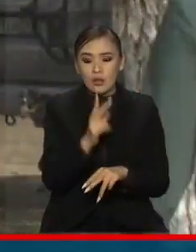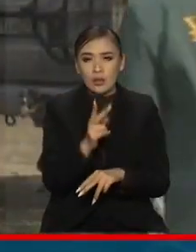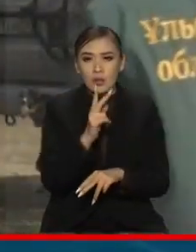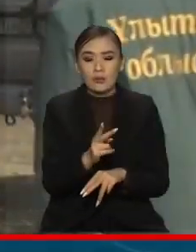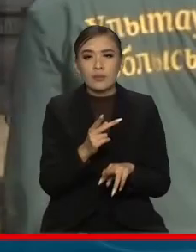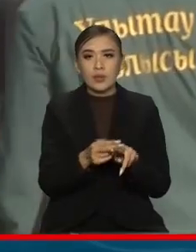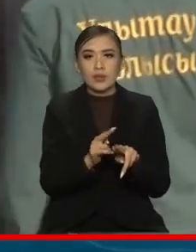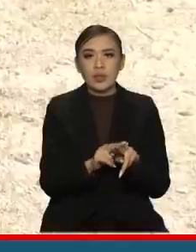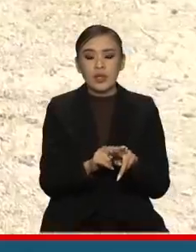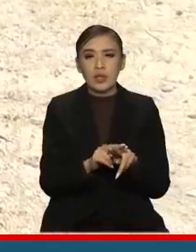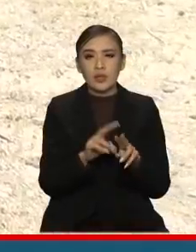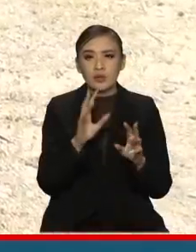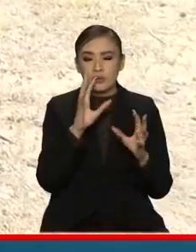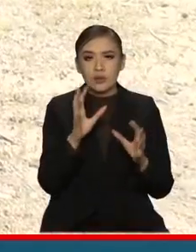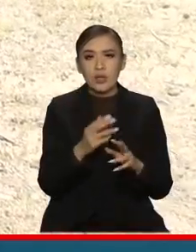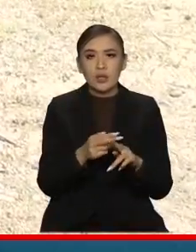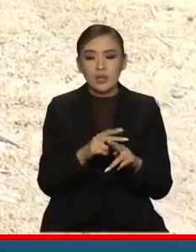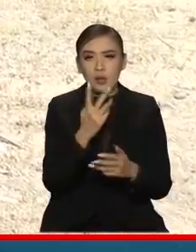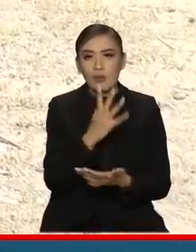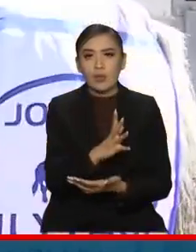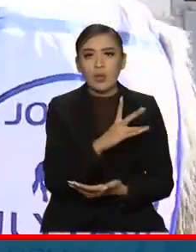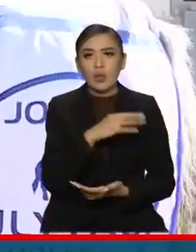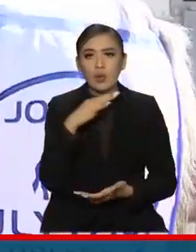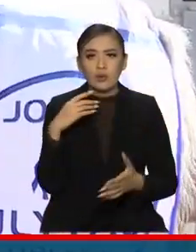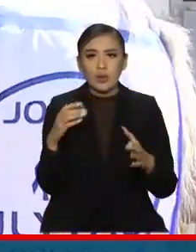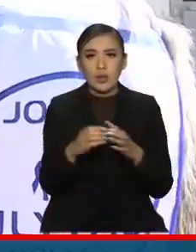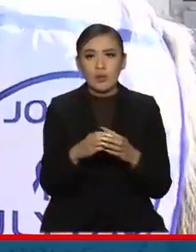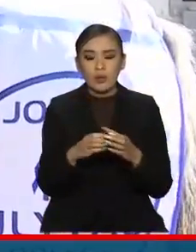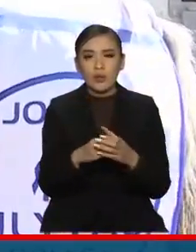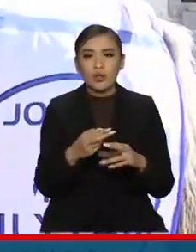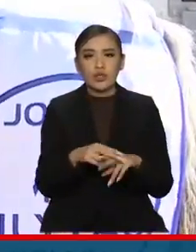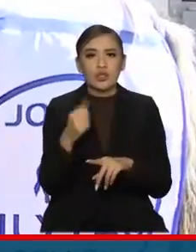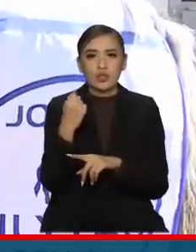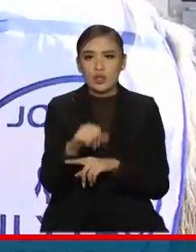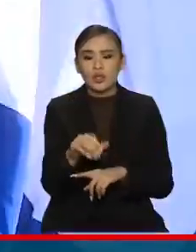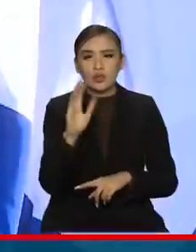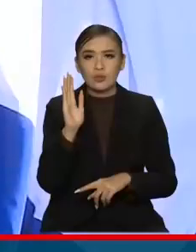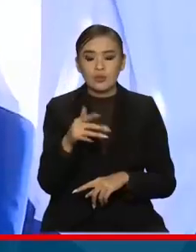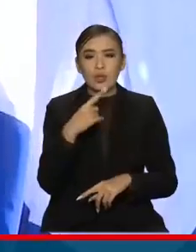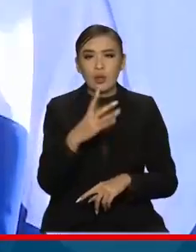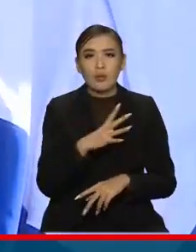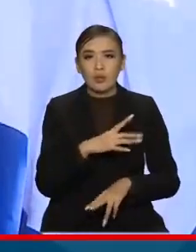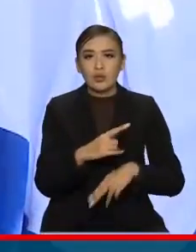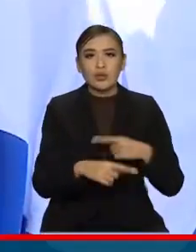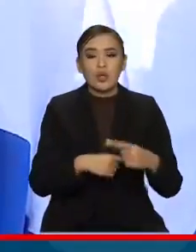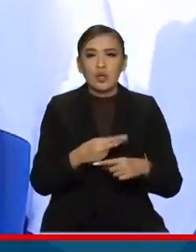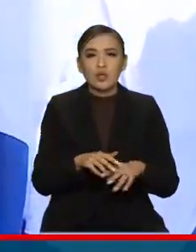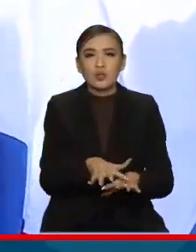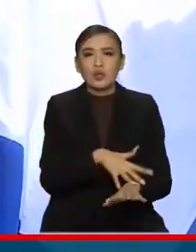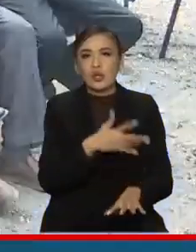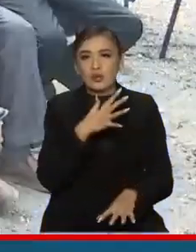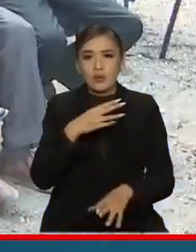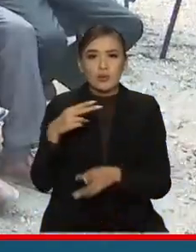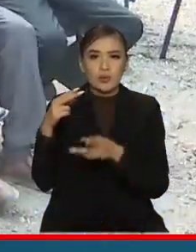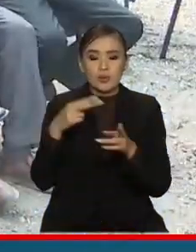сондай күтім жасады. Бір қызығы, былтыр көпшілік командаға жеңіс әкеледі деген арабтың асыл тұқымды аттары ұзақ жолдың алғашқы күндері